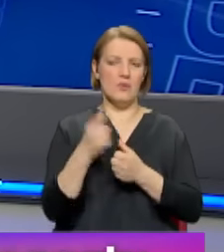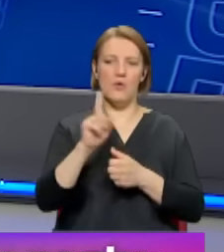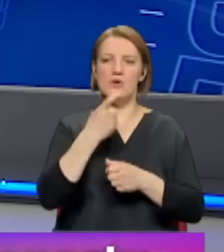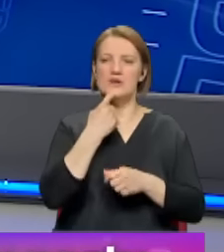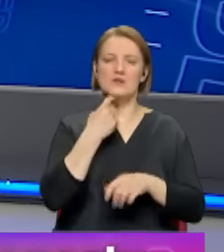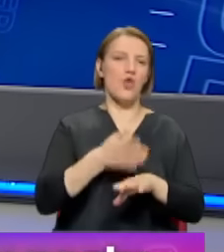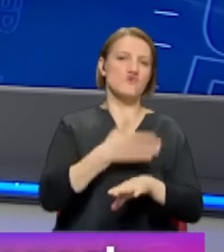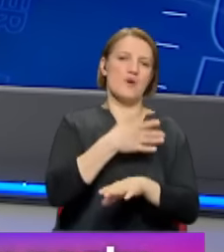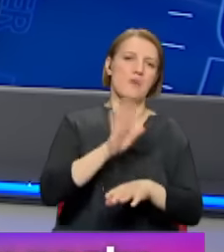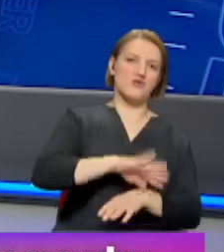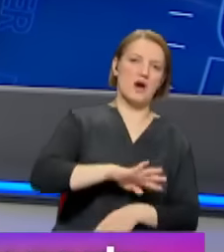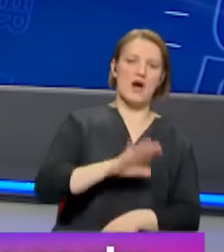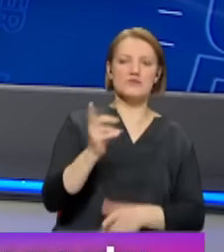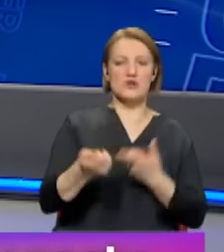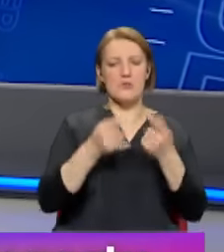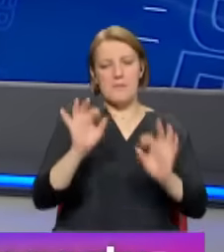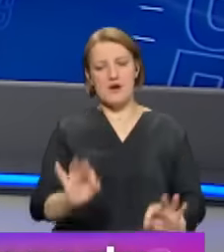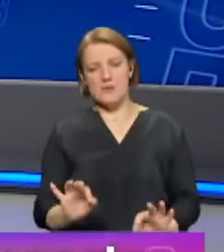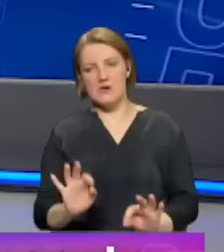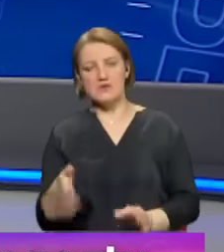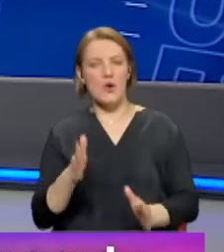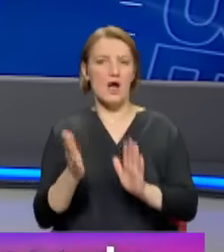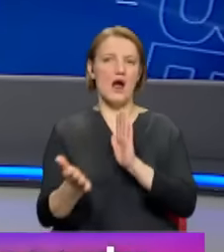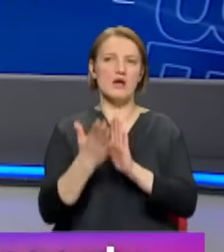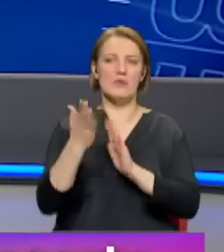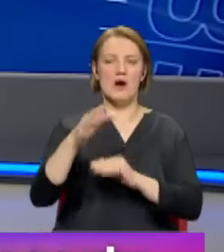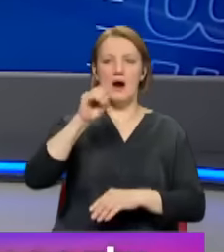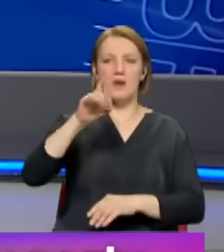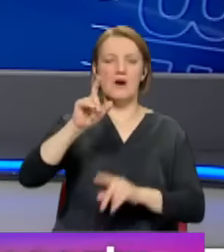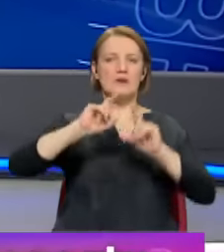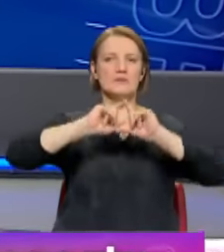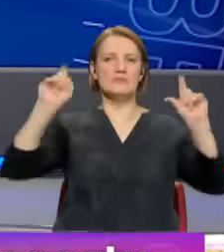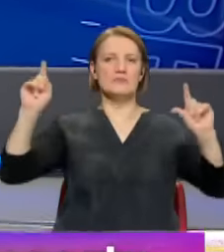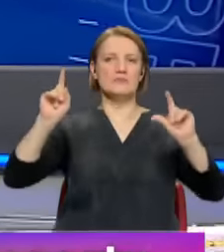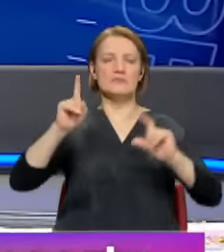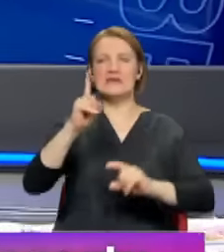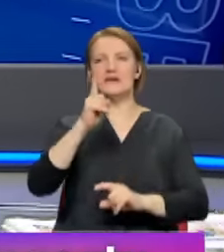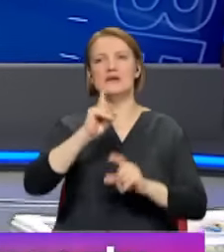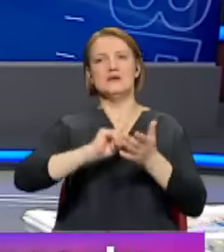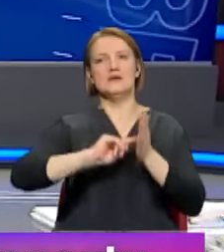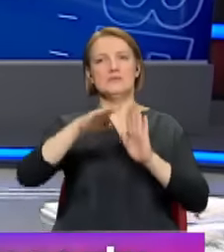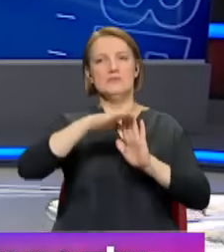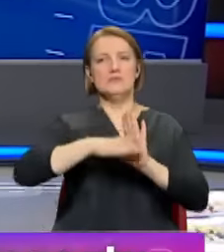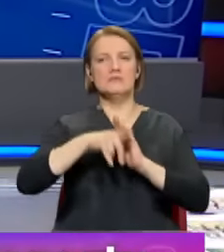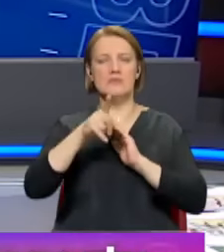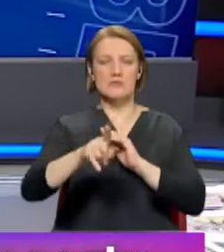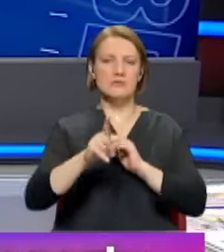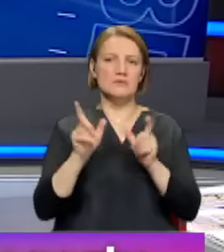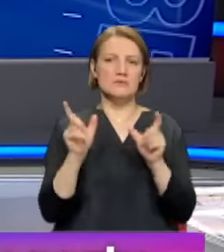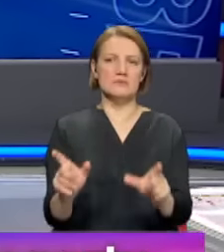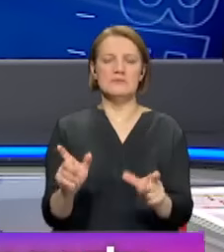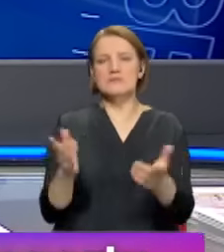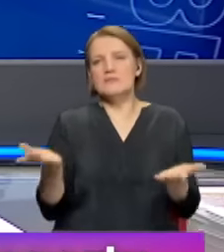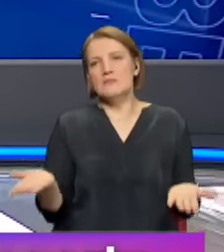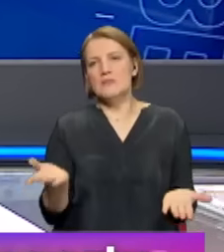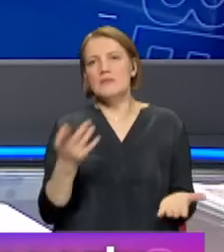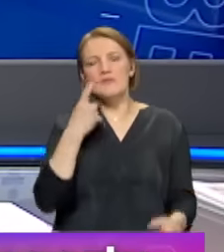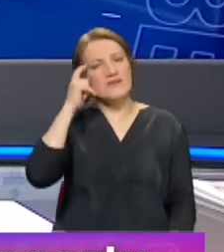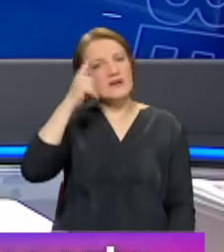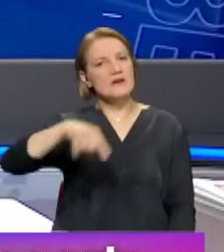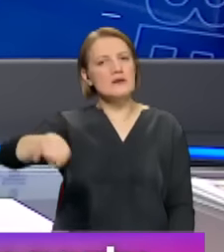başka müfredat, sonra çalışmaya başlamışlar. Karşımızda AK Parti sloganlı bir müfredat, o savunuluyor. Ne dersiniz